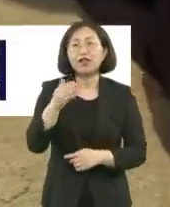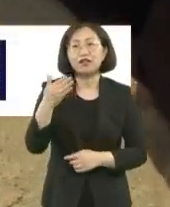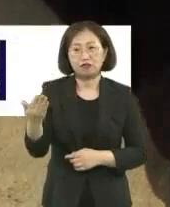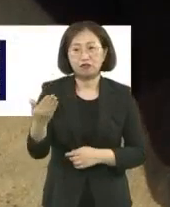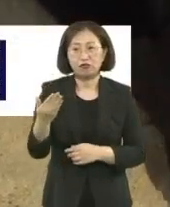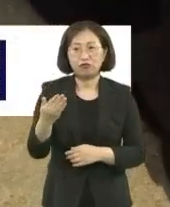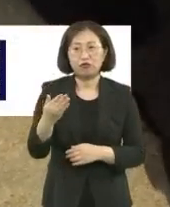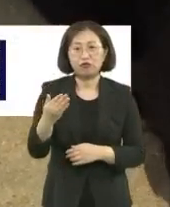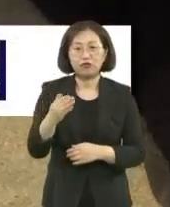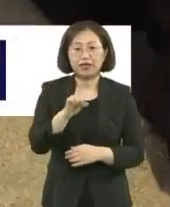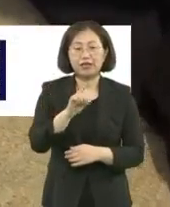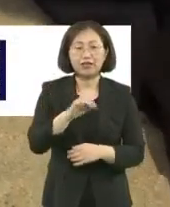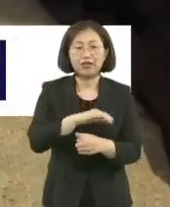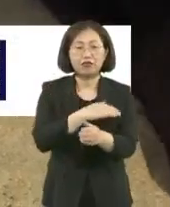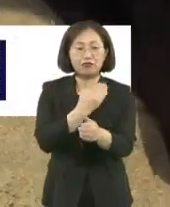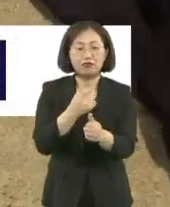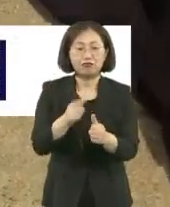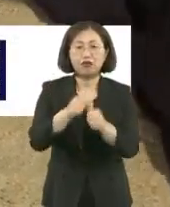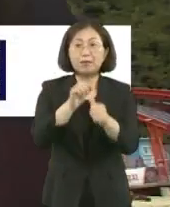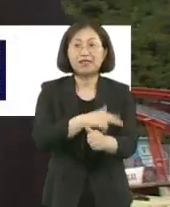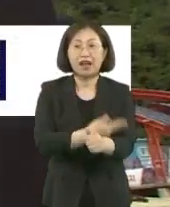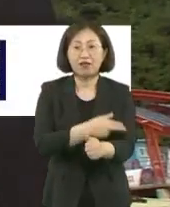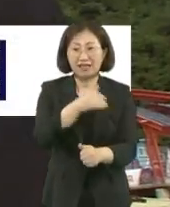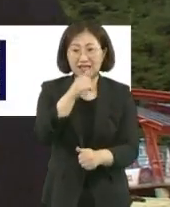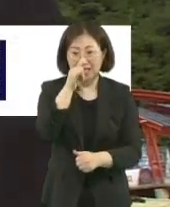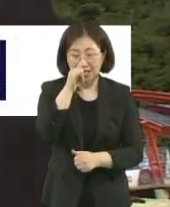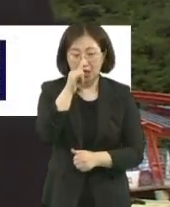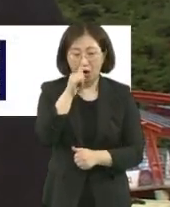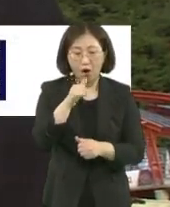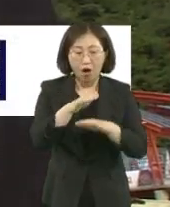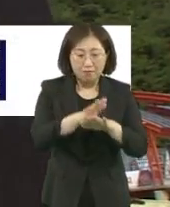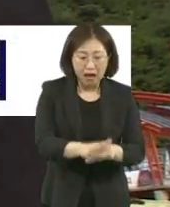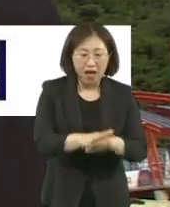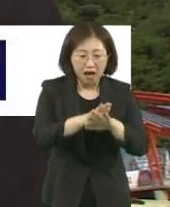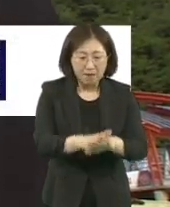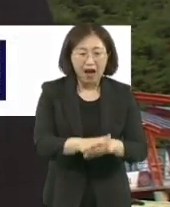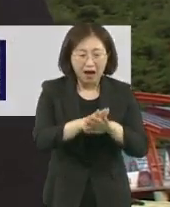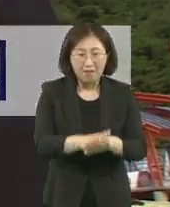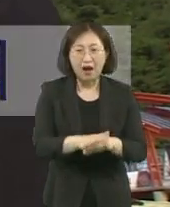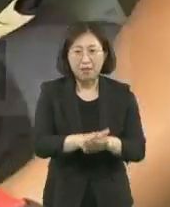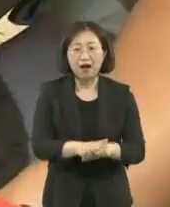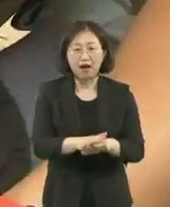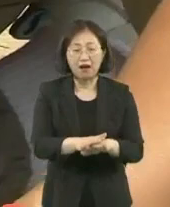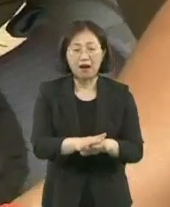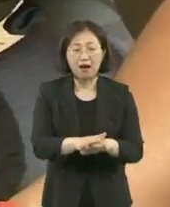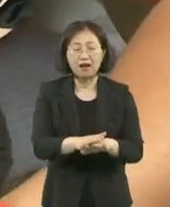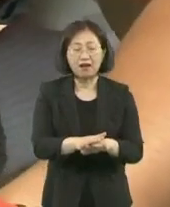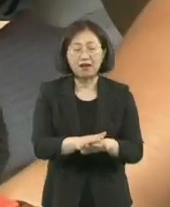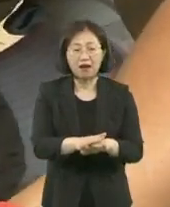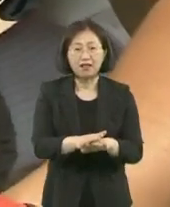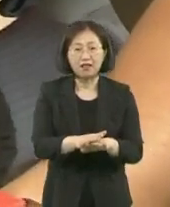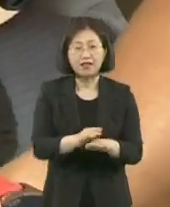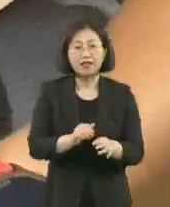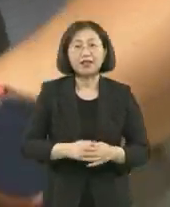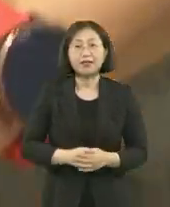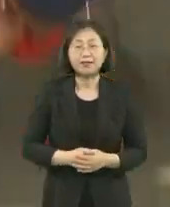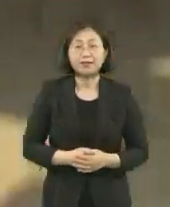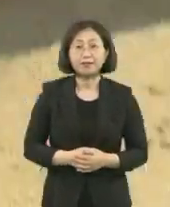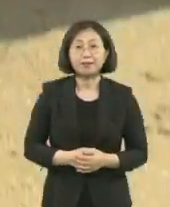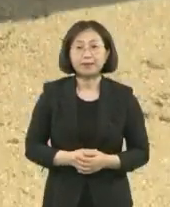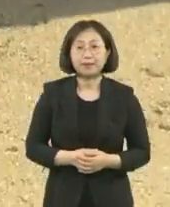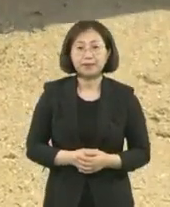구조사 자격증이 있던 김지민 소방관은 A 씨의 호흡과 맥박이 떨어진 걸 확인하고 즉각 심폐소생술을